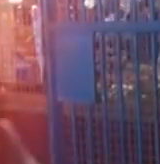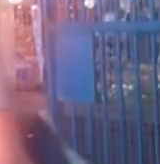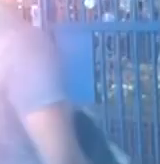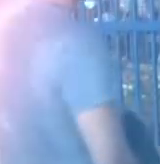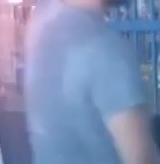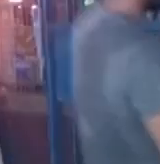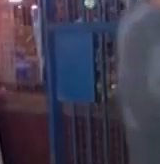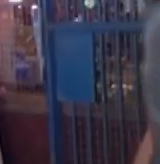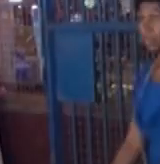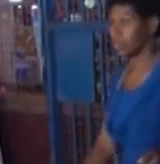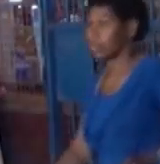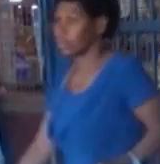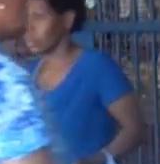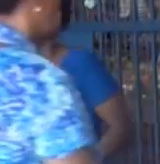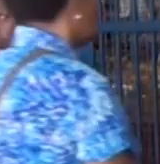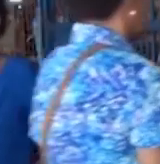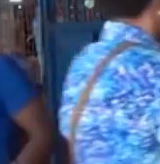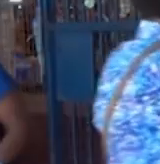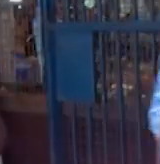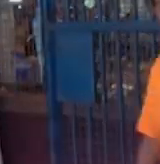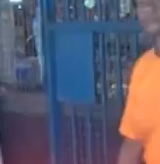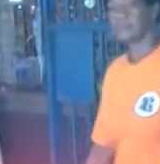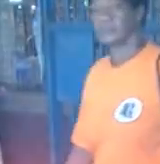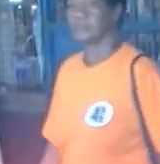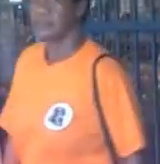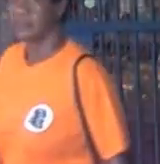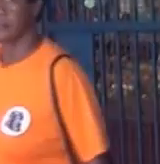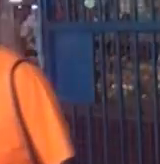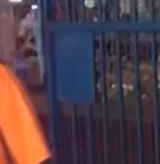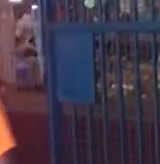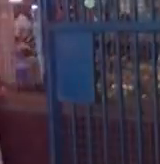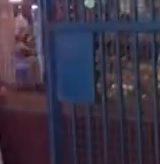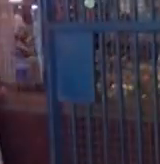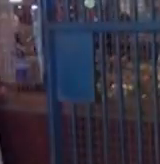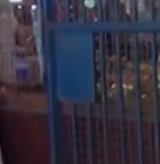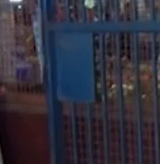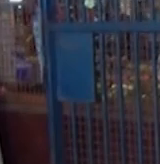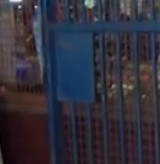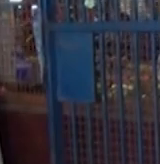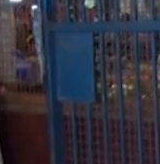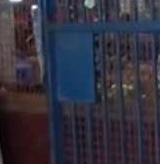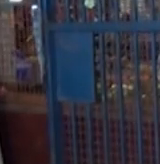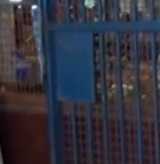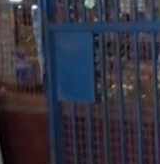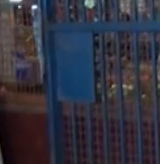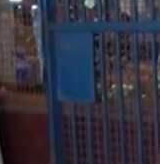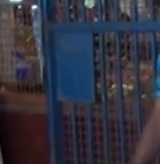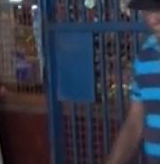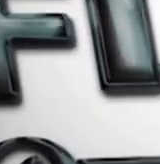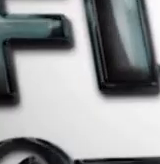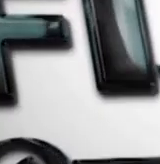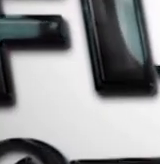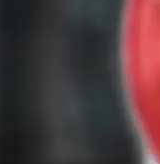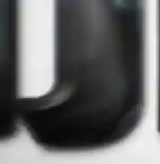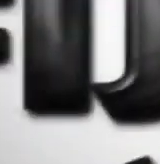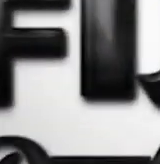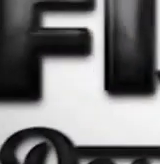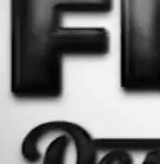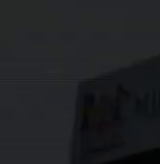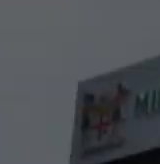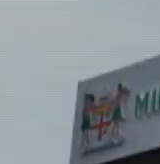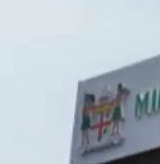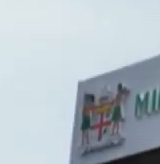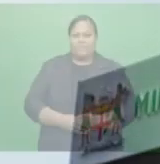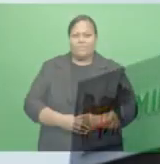कुमार स्वामी नायक है गोंगो लुगु लटोका रेडियो फीजी 2 में पुराना गाना लगे हमें बहुत अच्छा लगे रेडियो फीजी